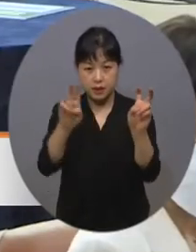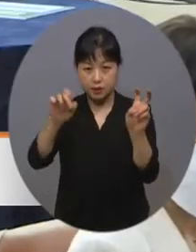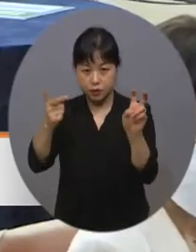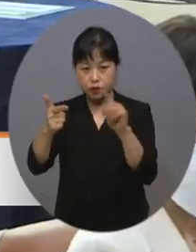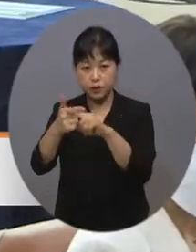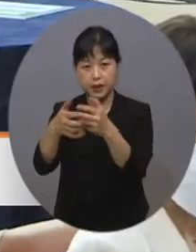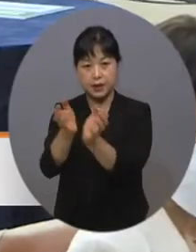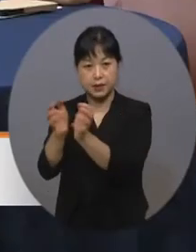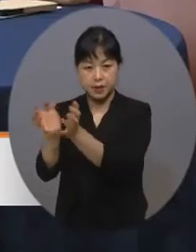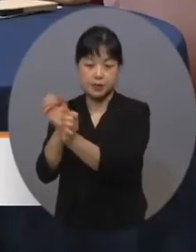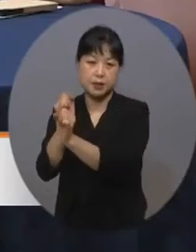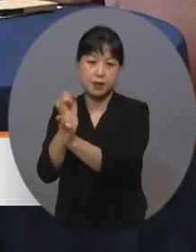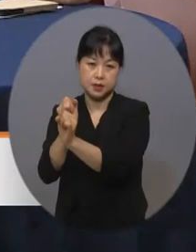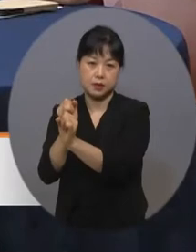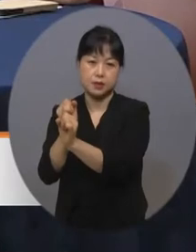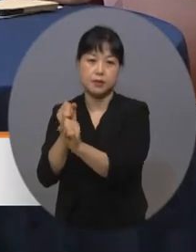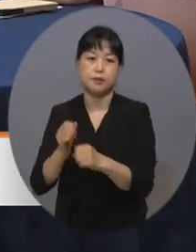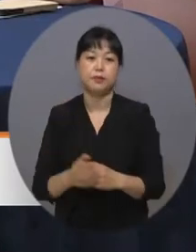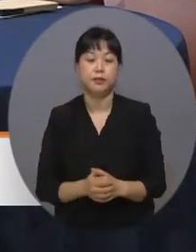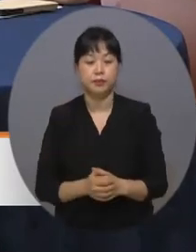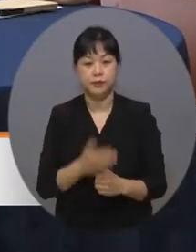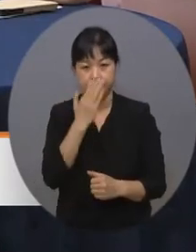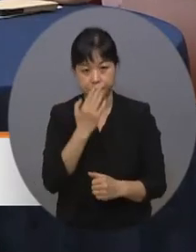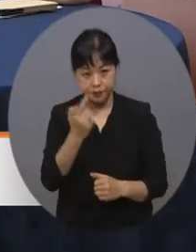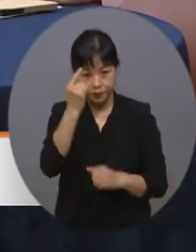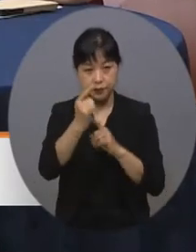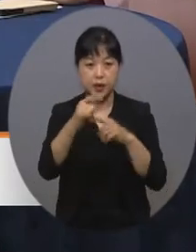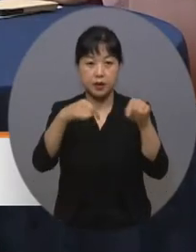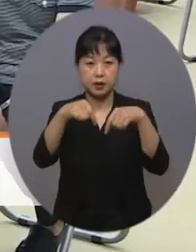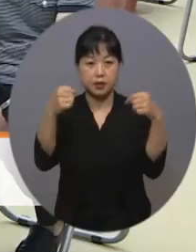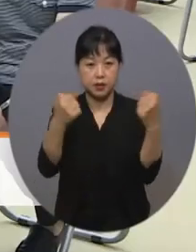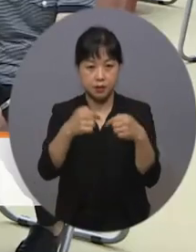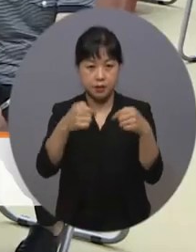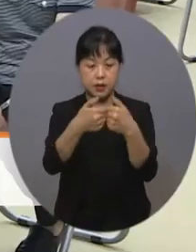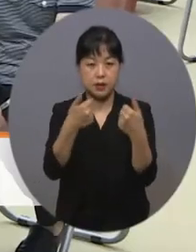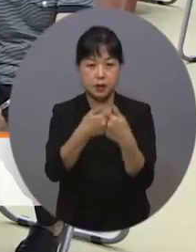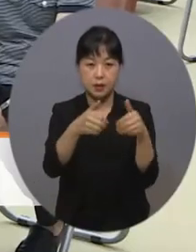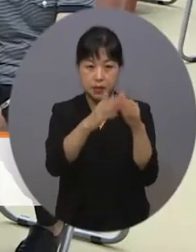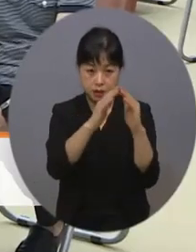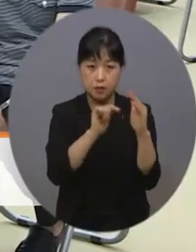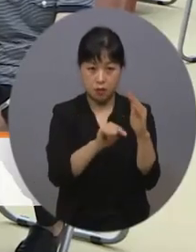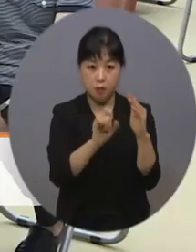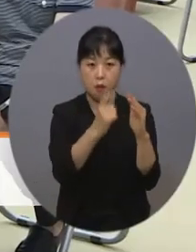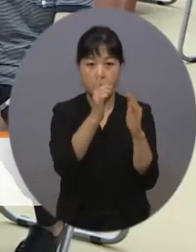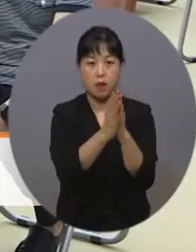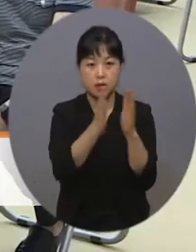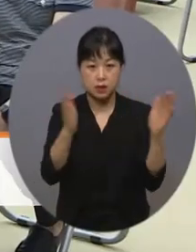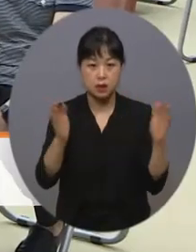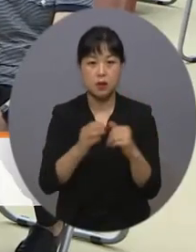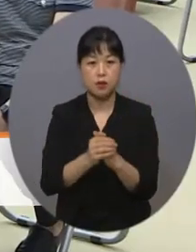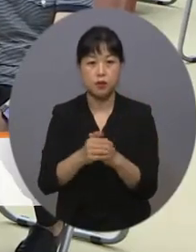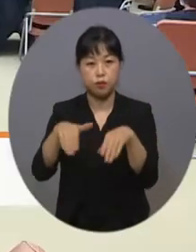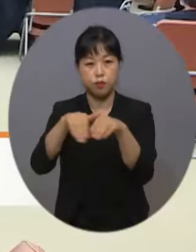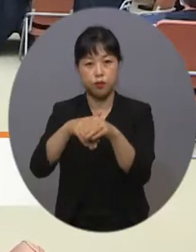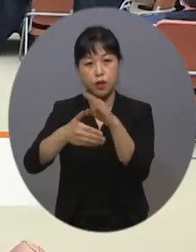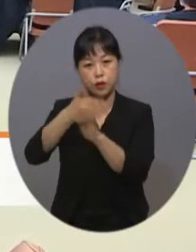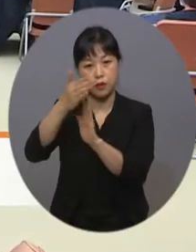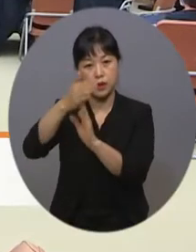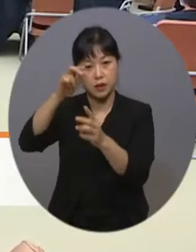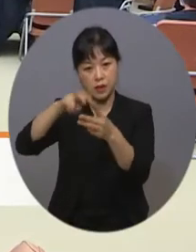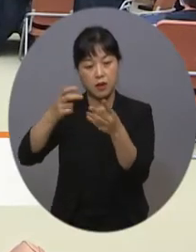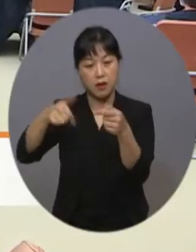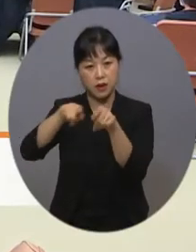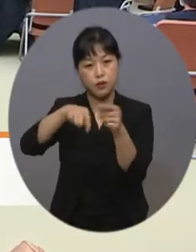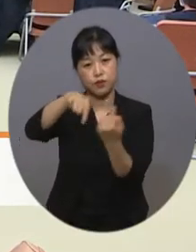구성됐습니다. 순천시는 행정협의체 발족식을 시작으로 순천 문화도시센터와 함께 본격적인 가동에